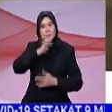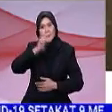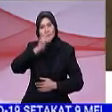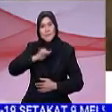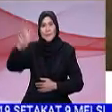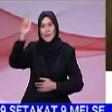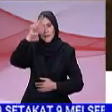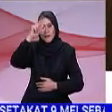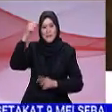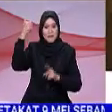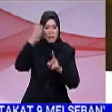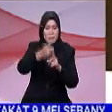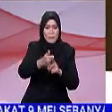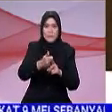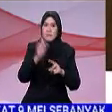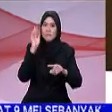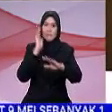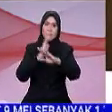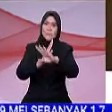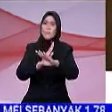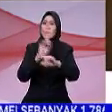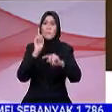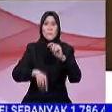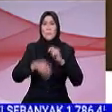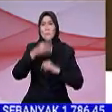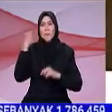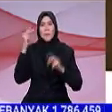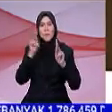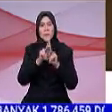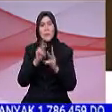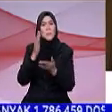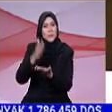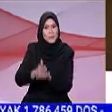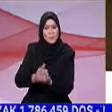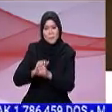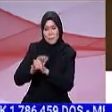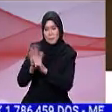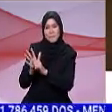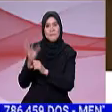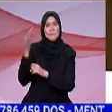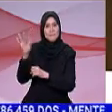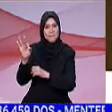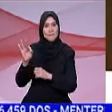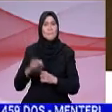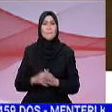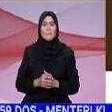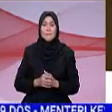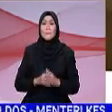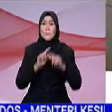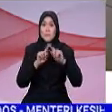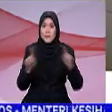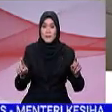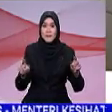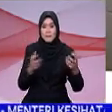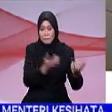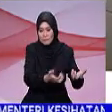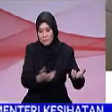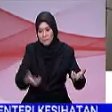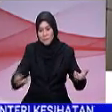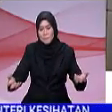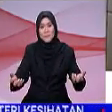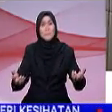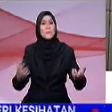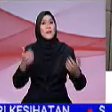yang tidak membenarkan perantau pulang demi untuk memutuskan rantaian COVID-19. Bagaimanapun, hidangan wajib pagi